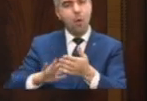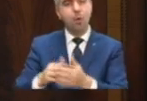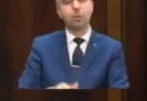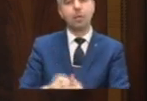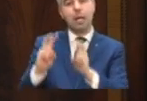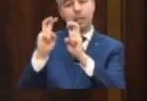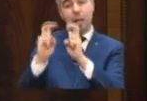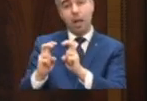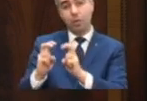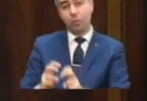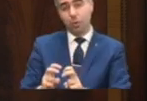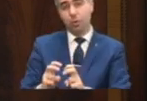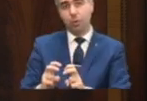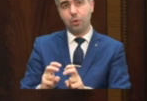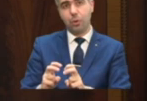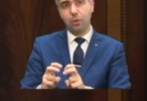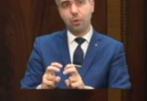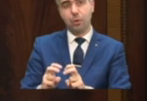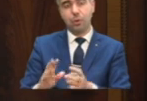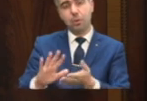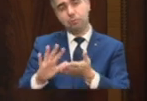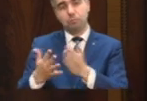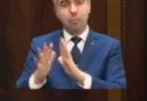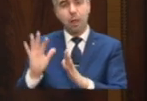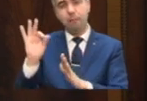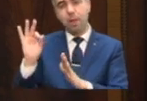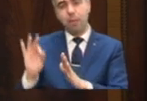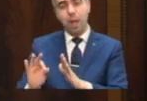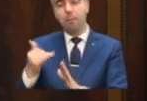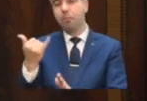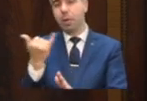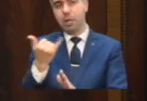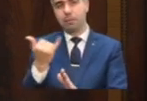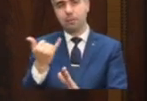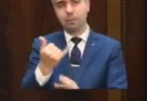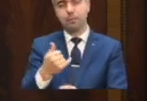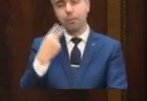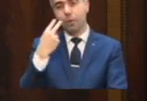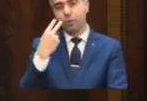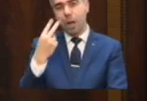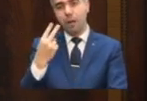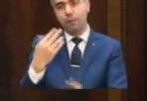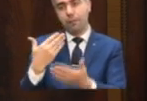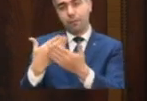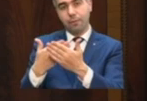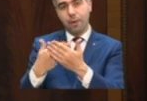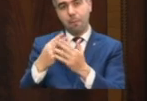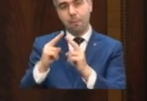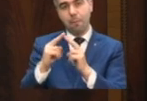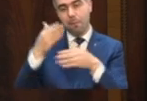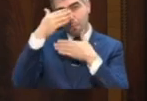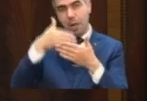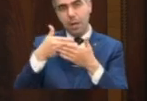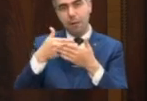التراجع ديالهم كان في نسبة يعني مهمة. إلا شفنا في المغرب قطاع